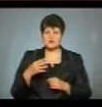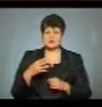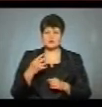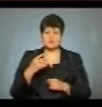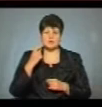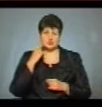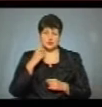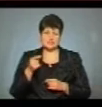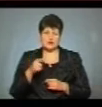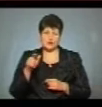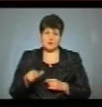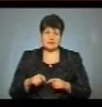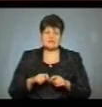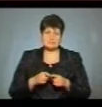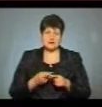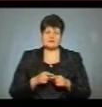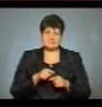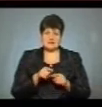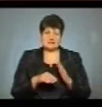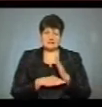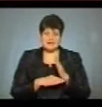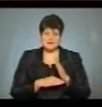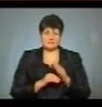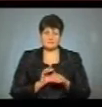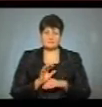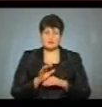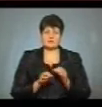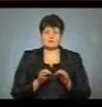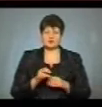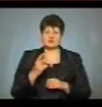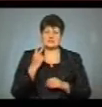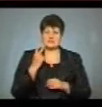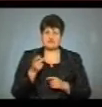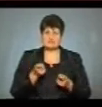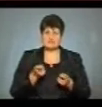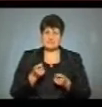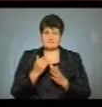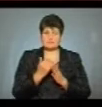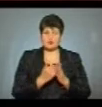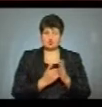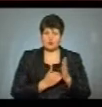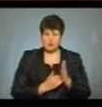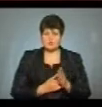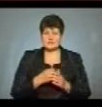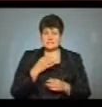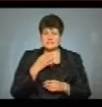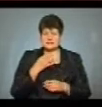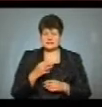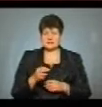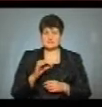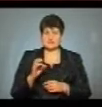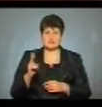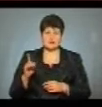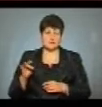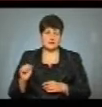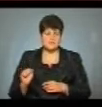44-річного тернополянина, який зламав це дерево, поліцейські скерували до суду 2 адміністративні протоколи, каже речник Нацполіції області Сергій Крета.